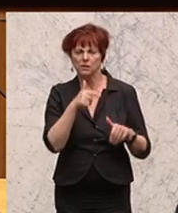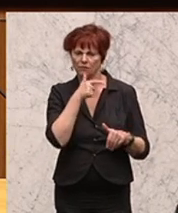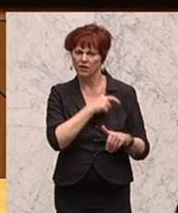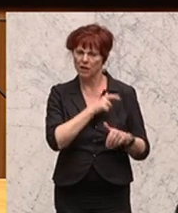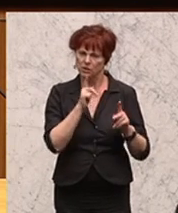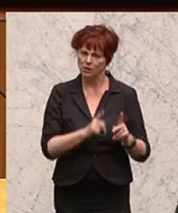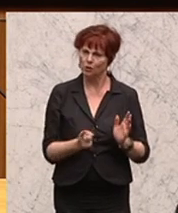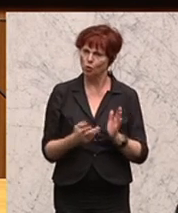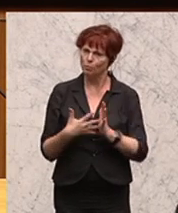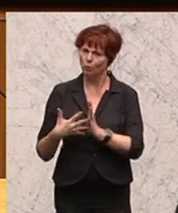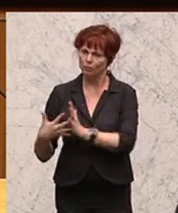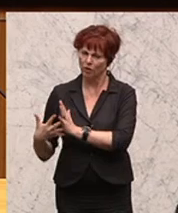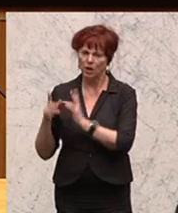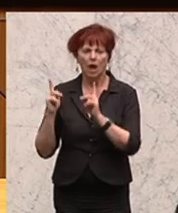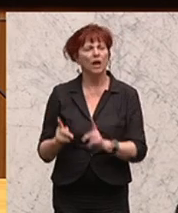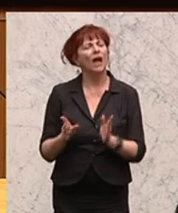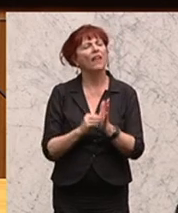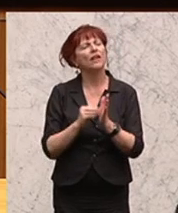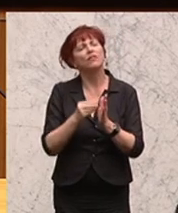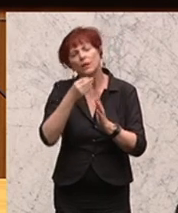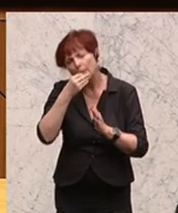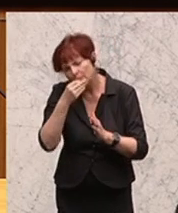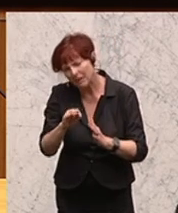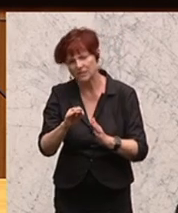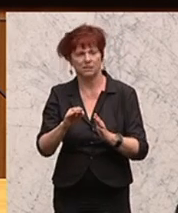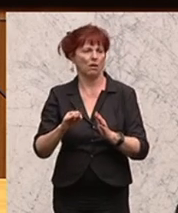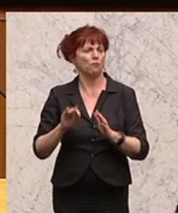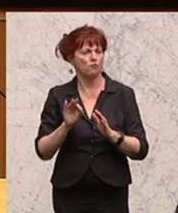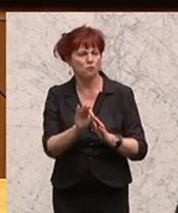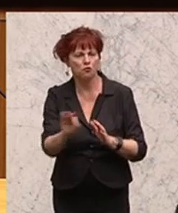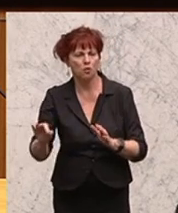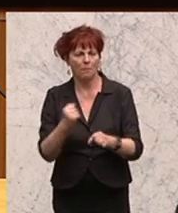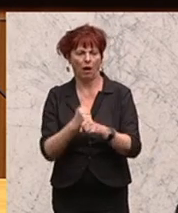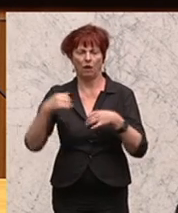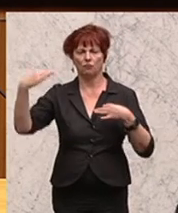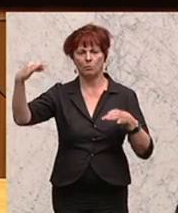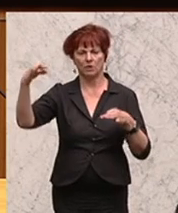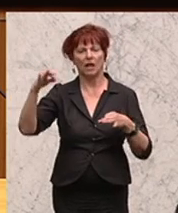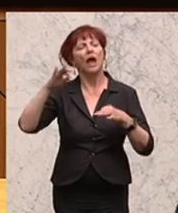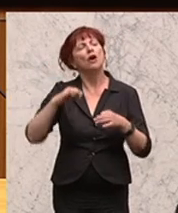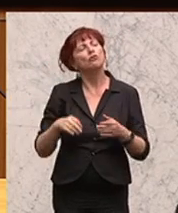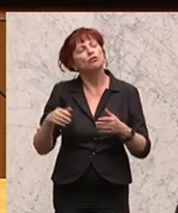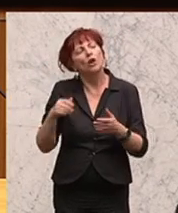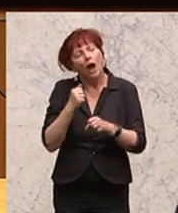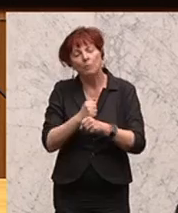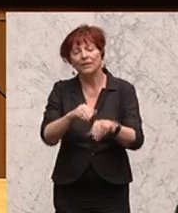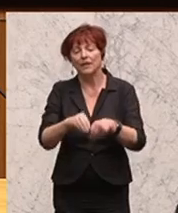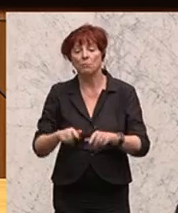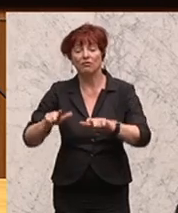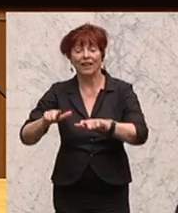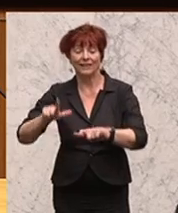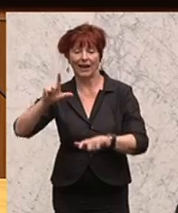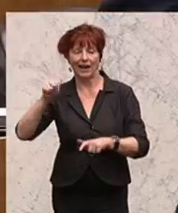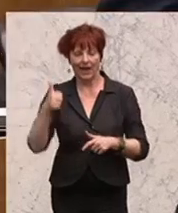eine anwenderfreundlichere Ausgestaltung des Formulars für die Arbeitnehmerveranlagung L1 bei Vorhandensein von Kindern, insbesondere